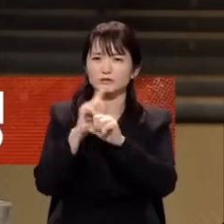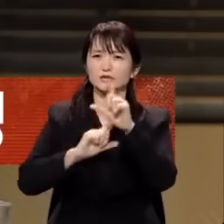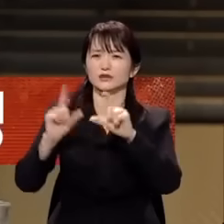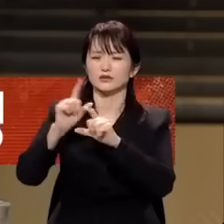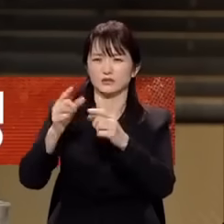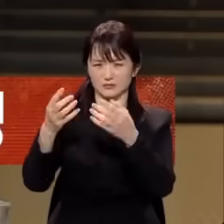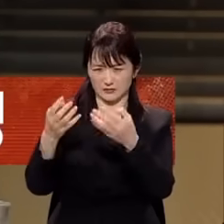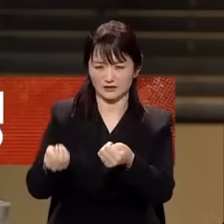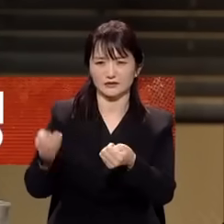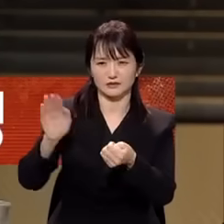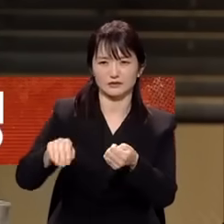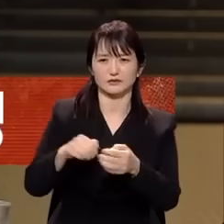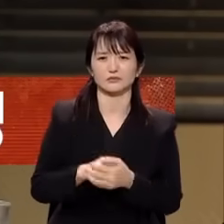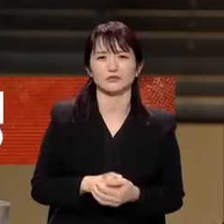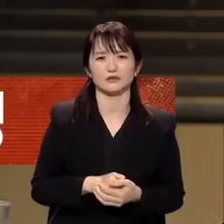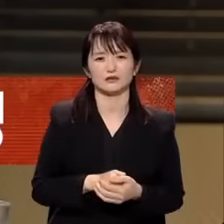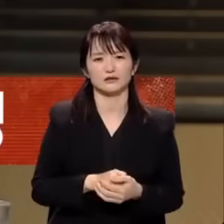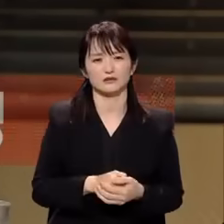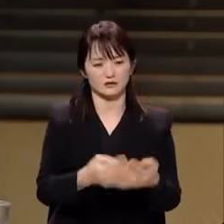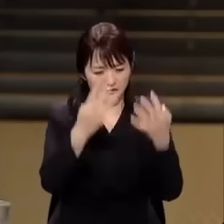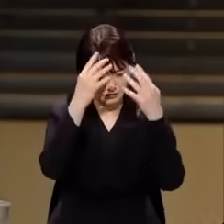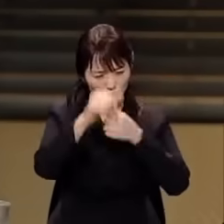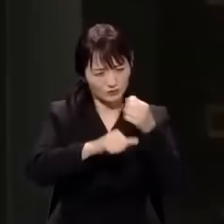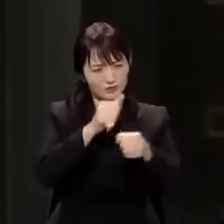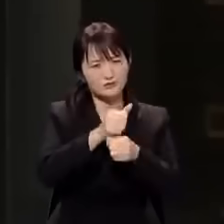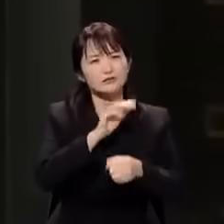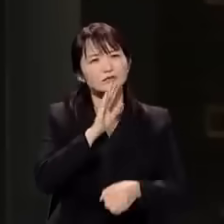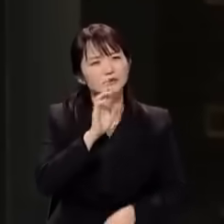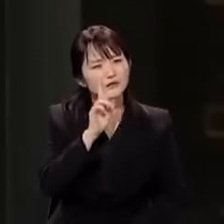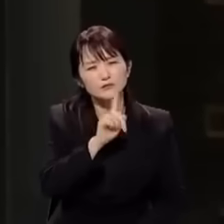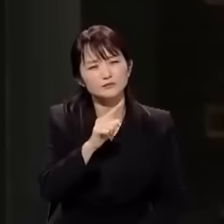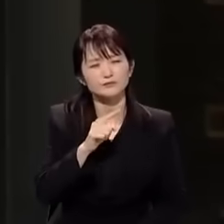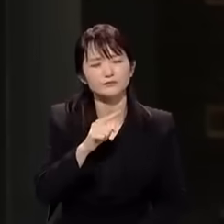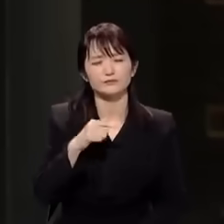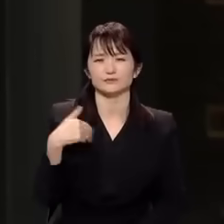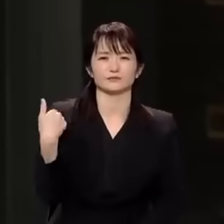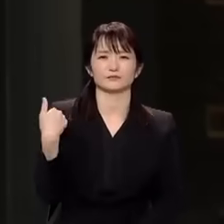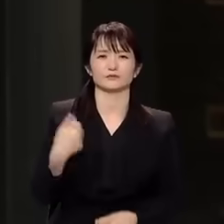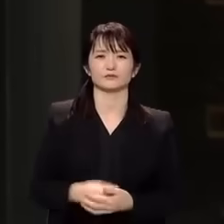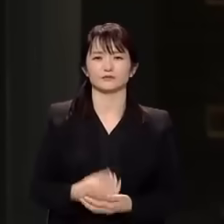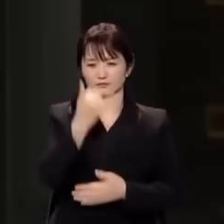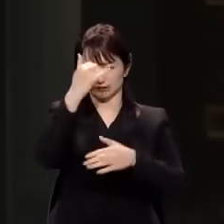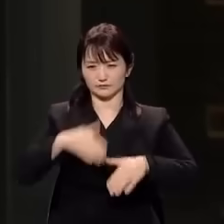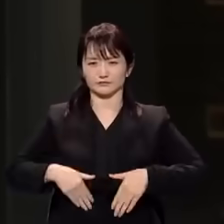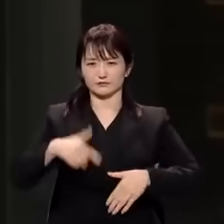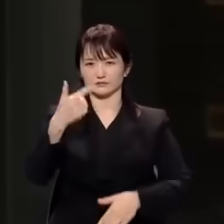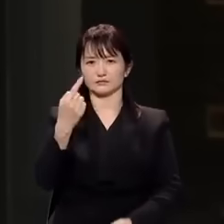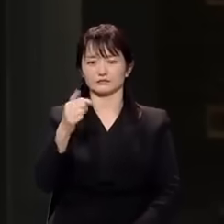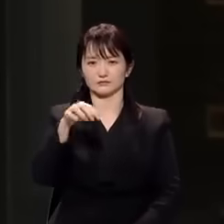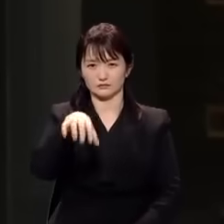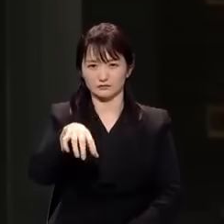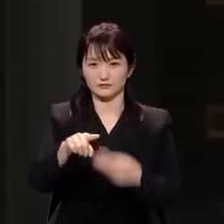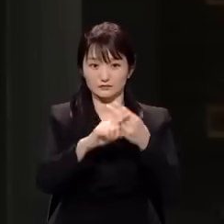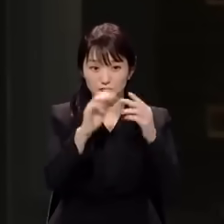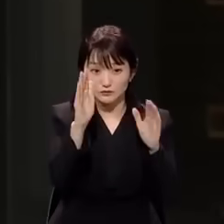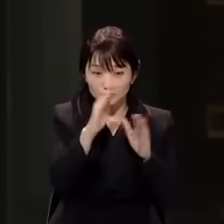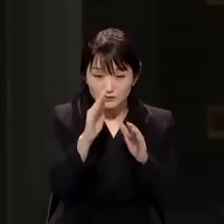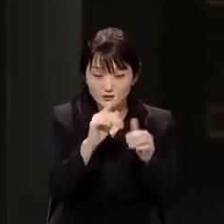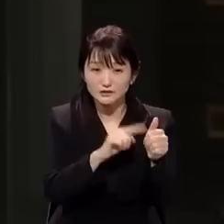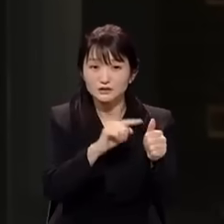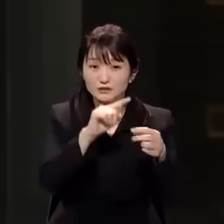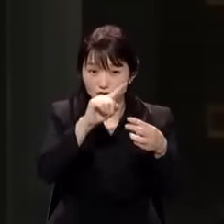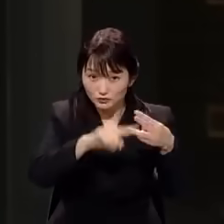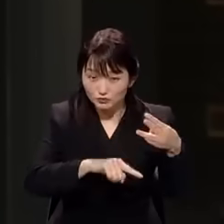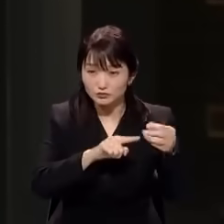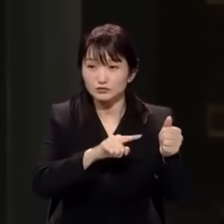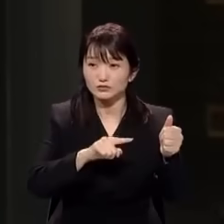대해서는 여러 가지 의심이 듭니다 충남 논산 중학생 윤 다 충남 논산에 계신 분들은